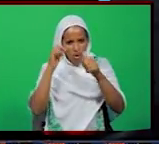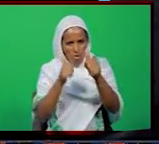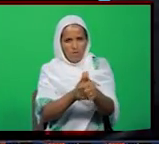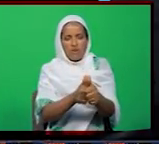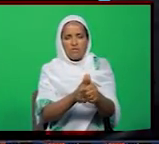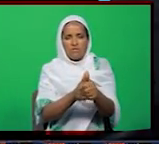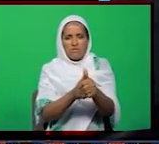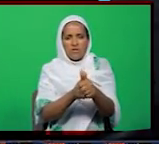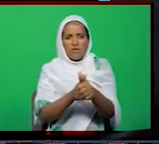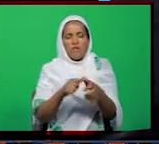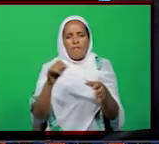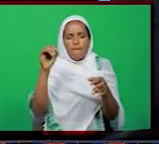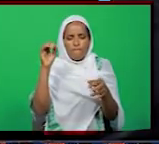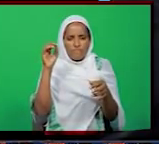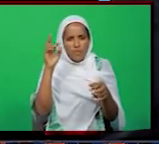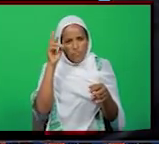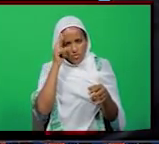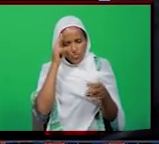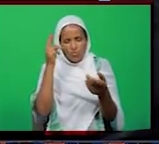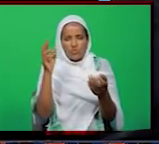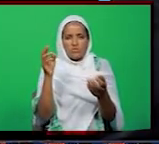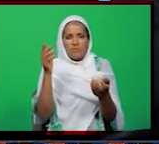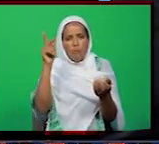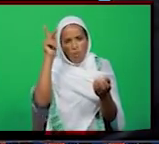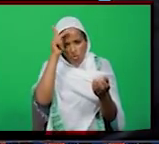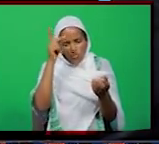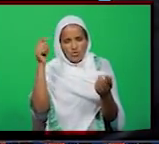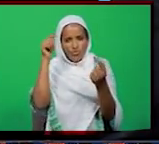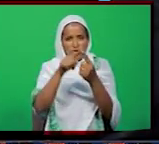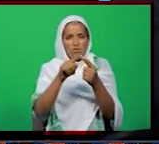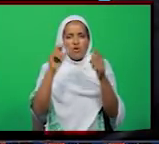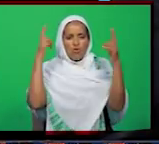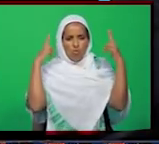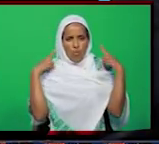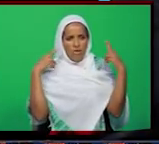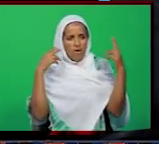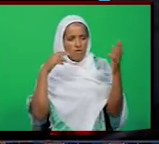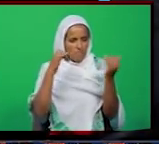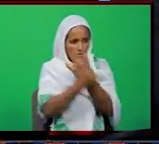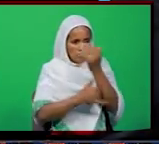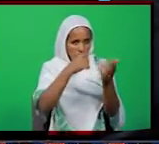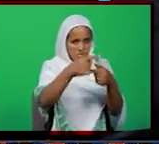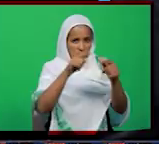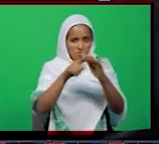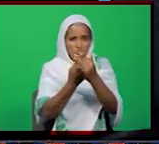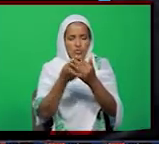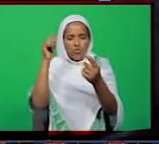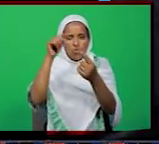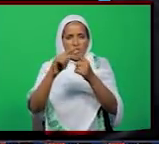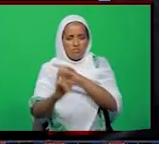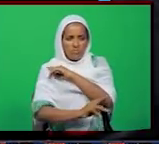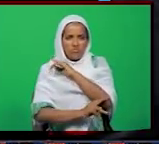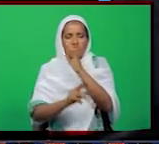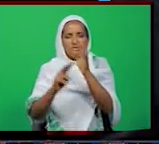እነ ጴጥሮስ እነ ጳውሎስ ሐዋርያዊ ጉዞ ወደ ሮሜ ሳይጀምሩ እነ ቅዱስ ማርቆስ ወደ ግብጽ